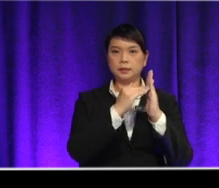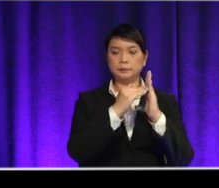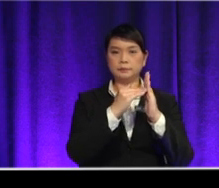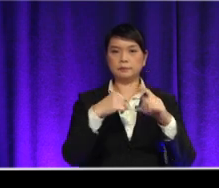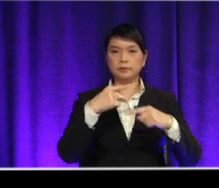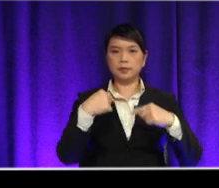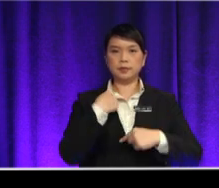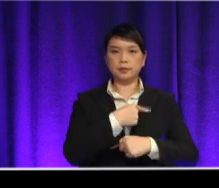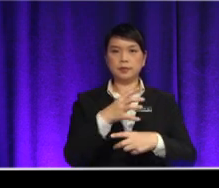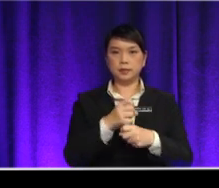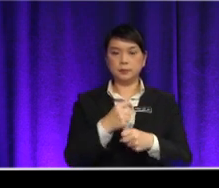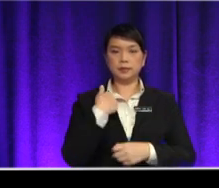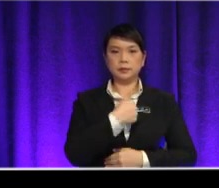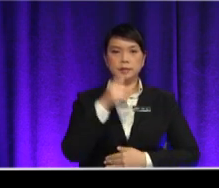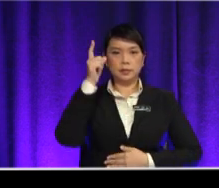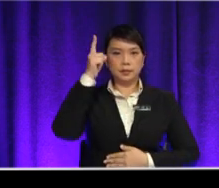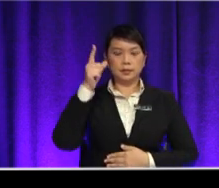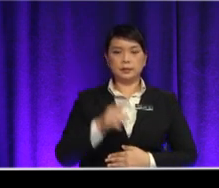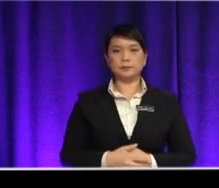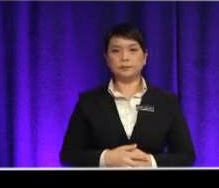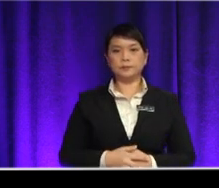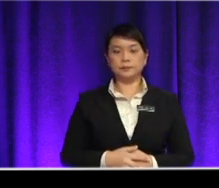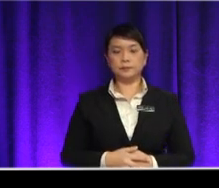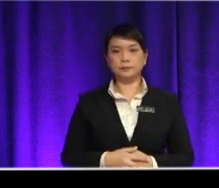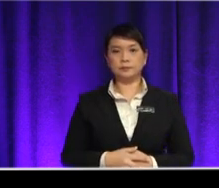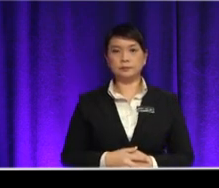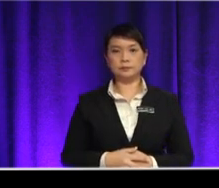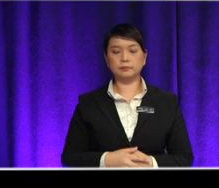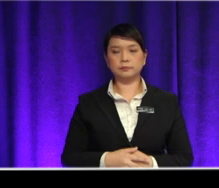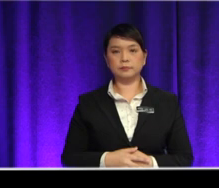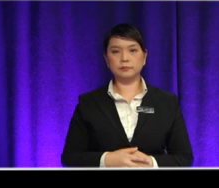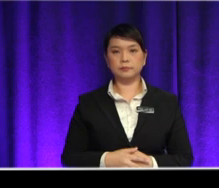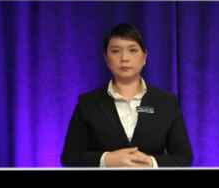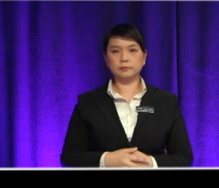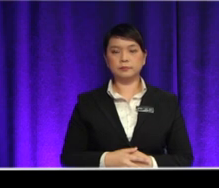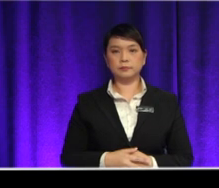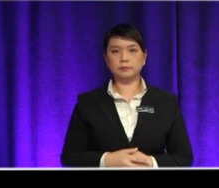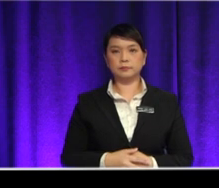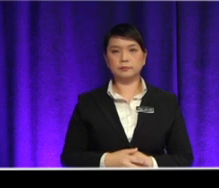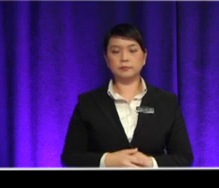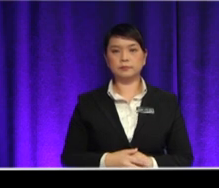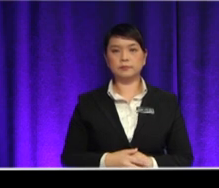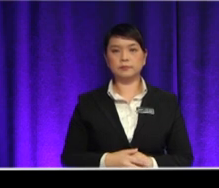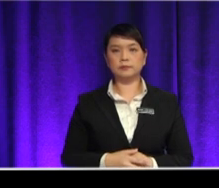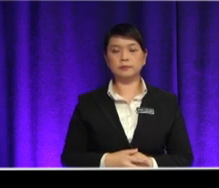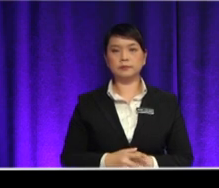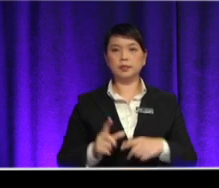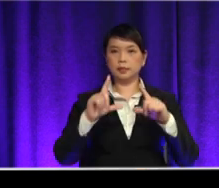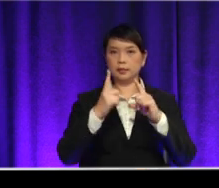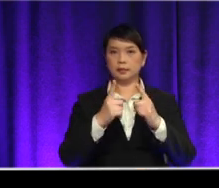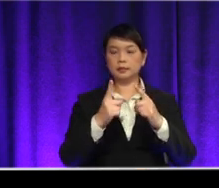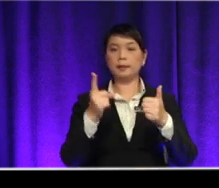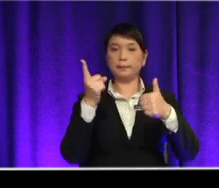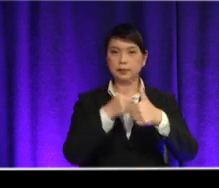kita lihat kelas yang pertama. Ya. Pada sempadan bawah 9.5, kekerapannya adalah 1. Jadi